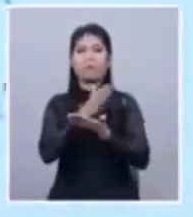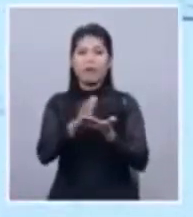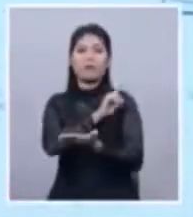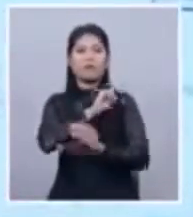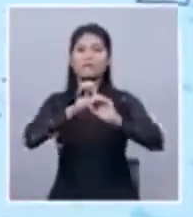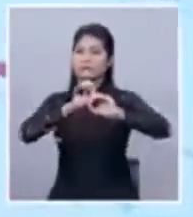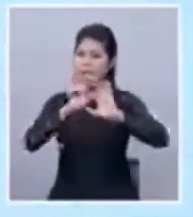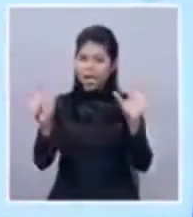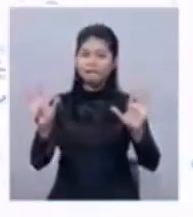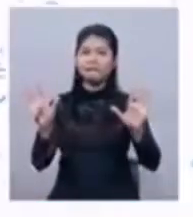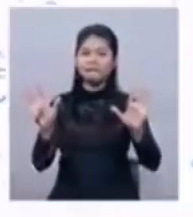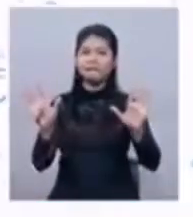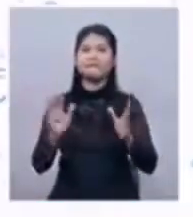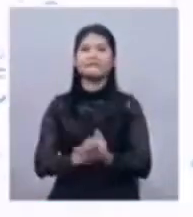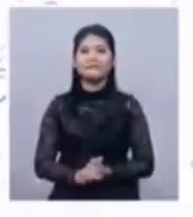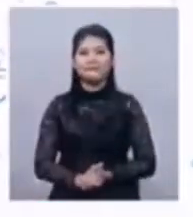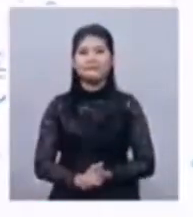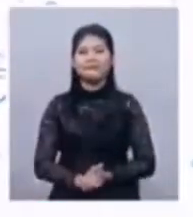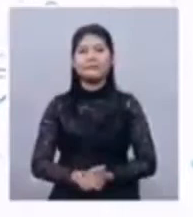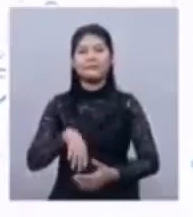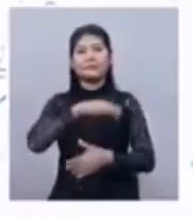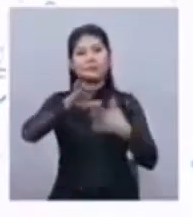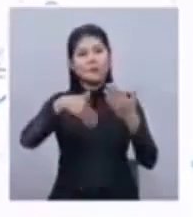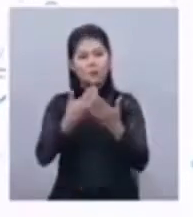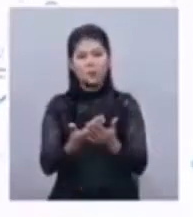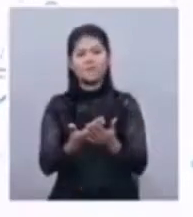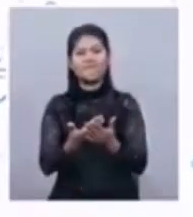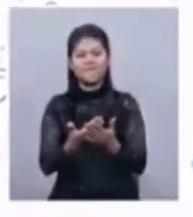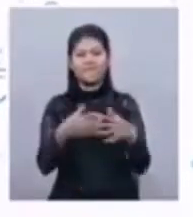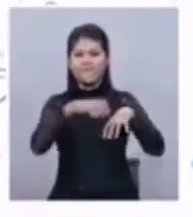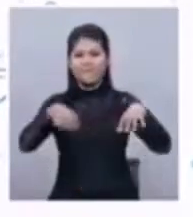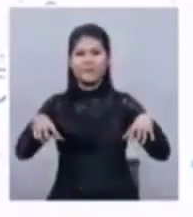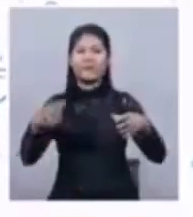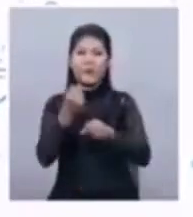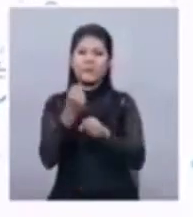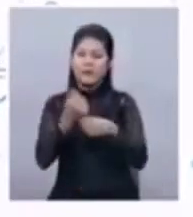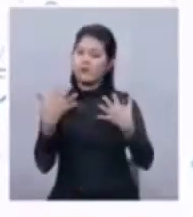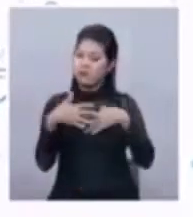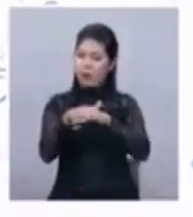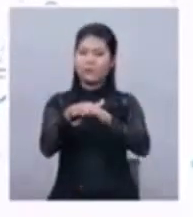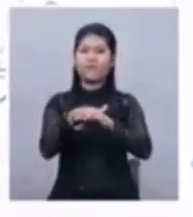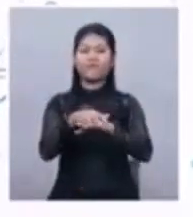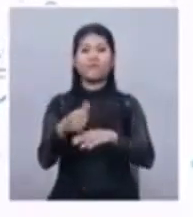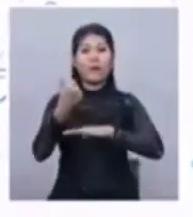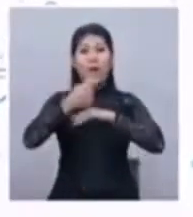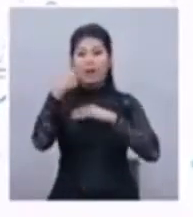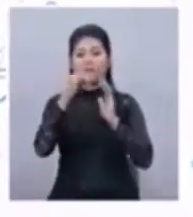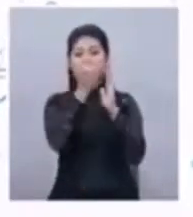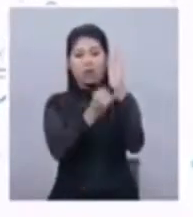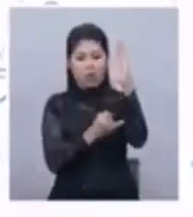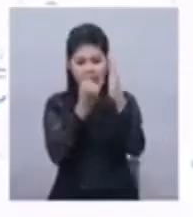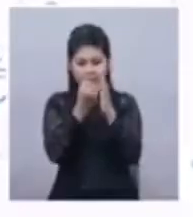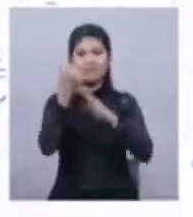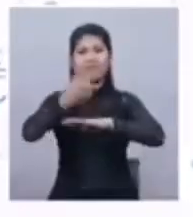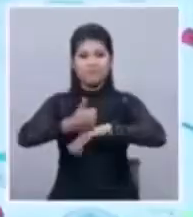ในช่วงแต่ละเวลานะครับทั้งหมดก็ต้องนำไปสู่การปฏิบัติการของผู้ว่าราชการจังหวัดซึ่งต้องสร้างการรับรู้